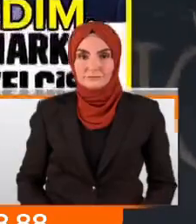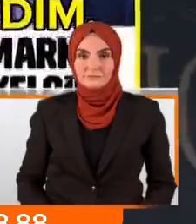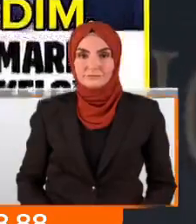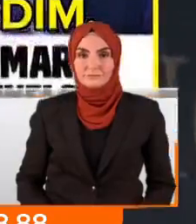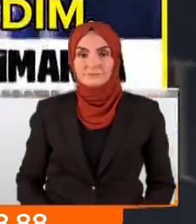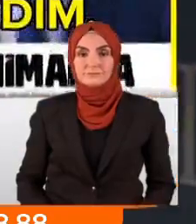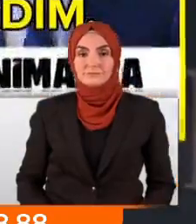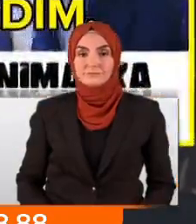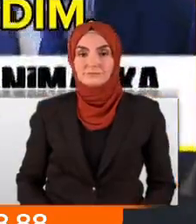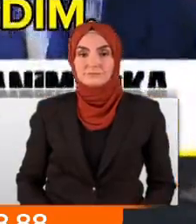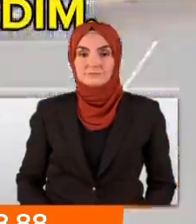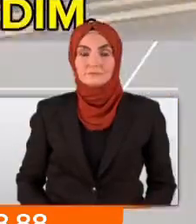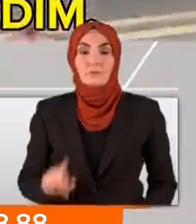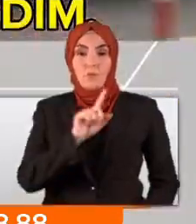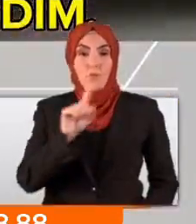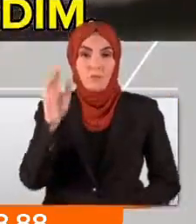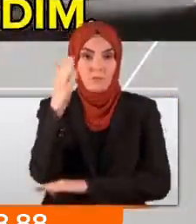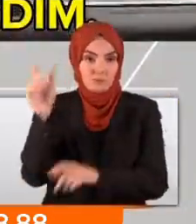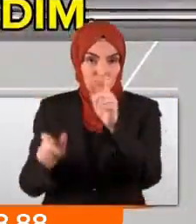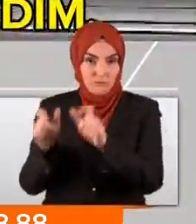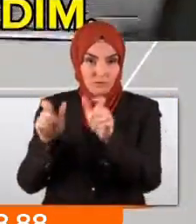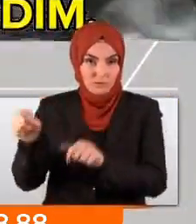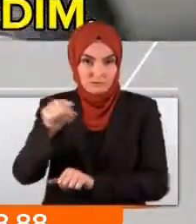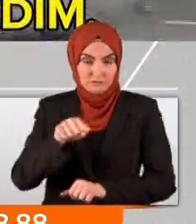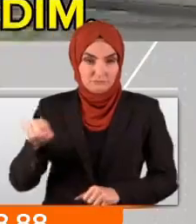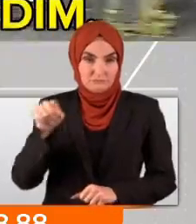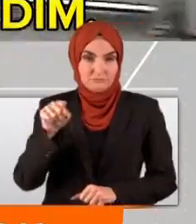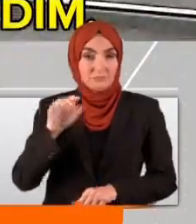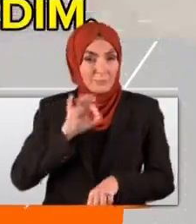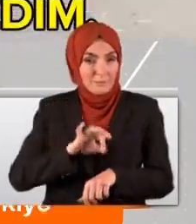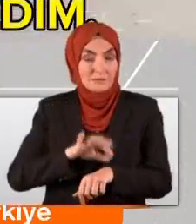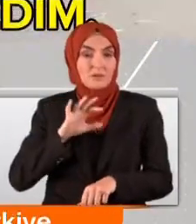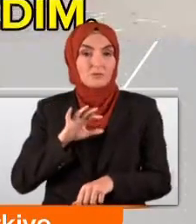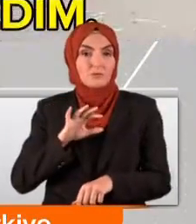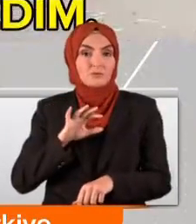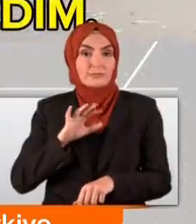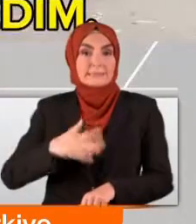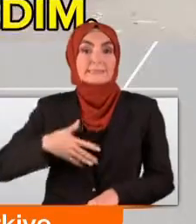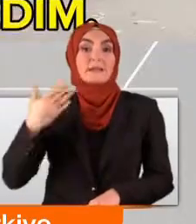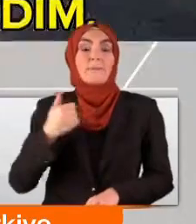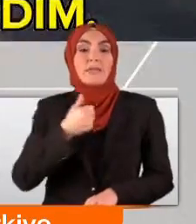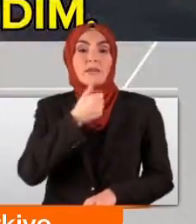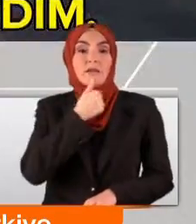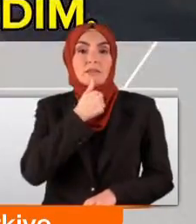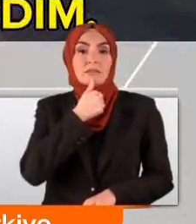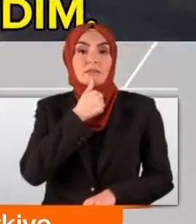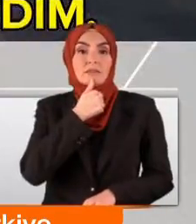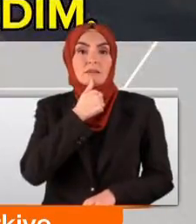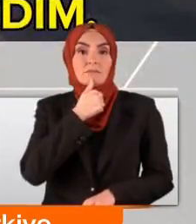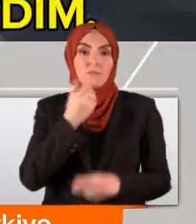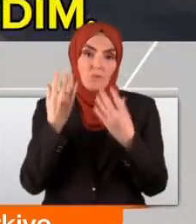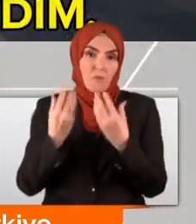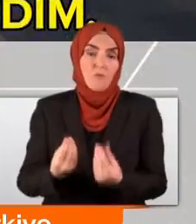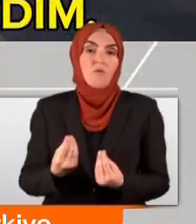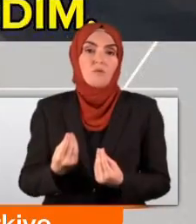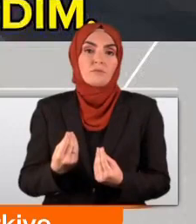Bu 10 tane büyükelçi, bunların bir an önce istenmeyen adam ilan